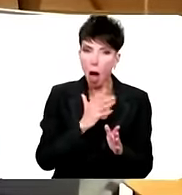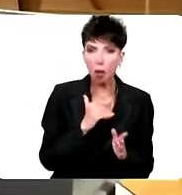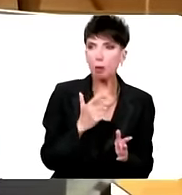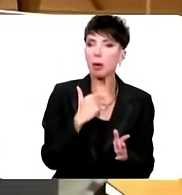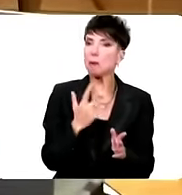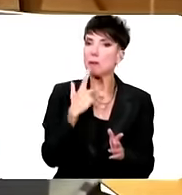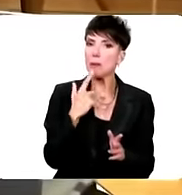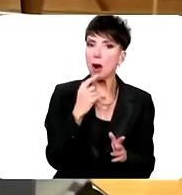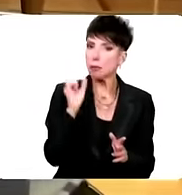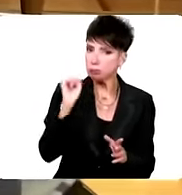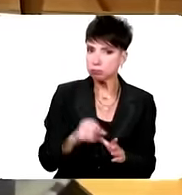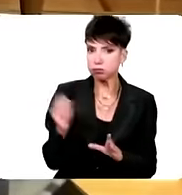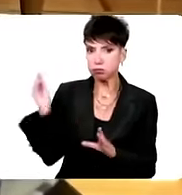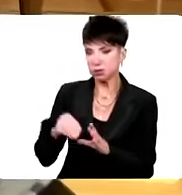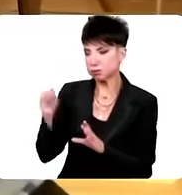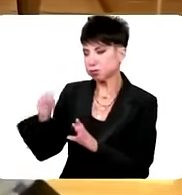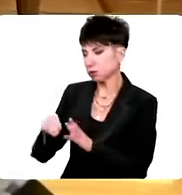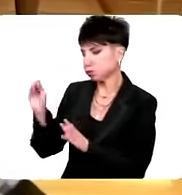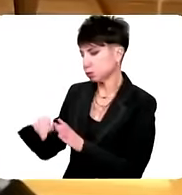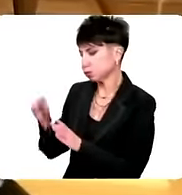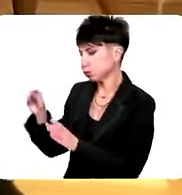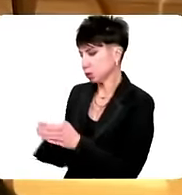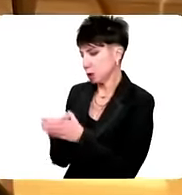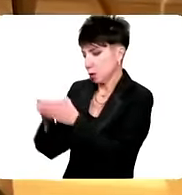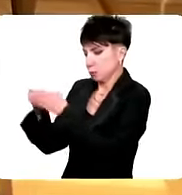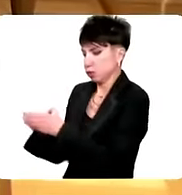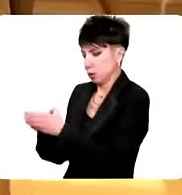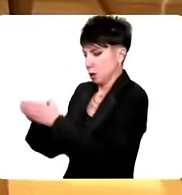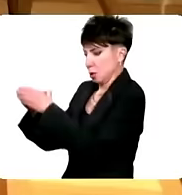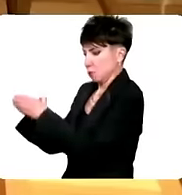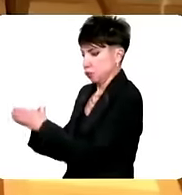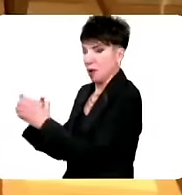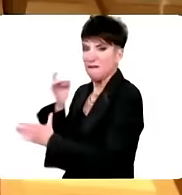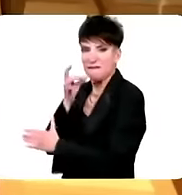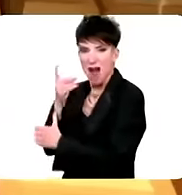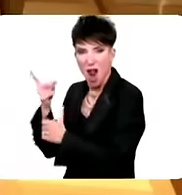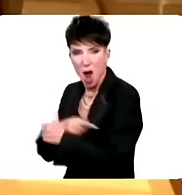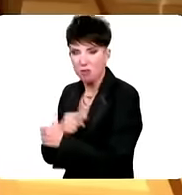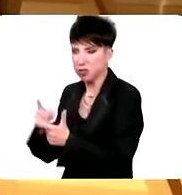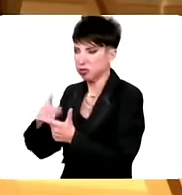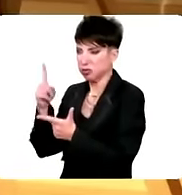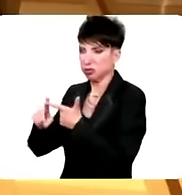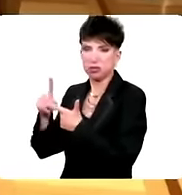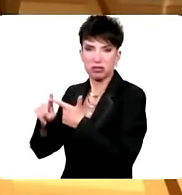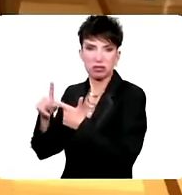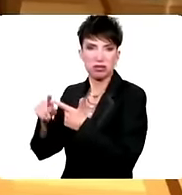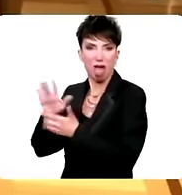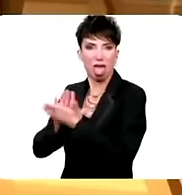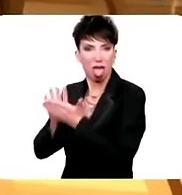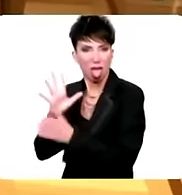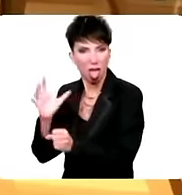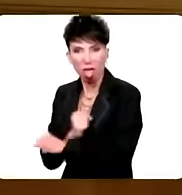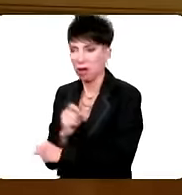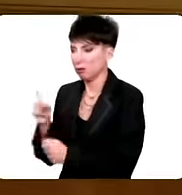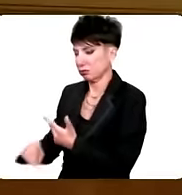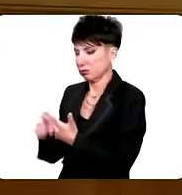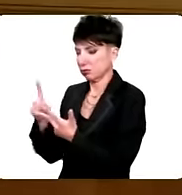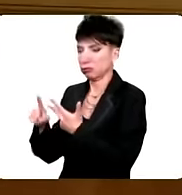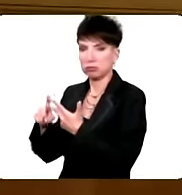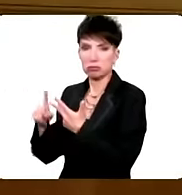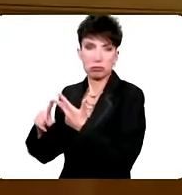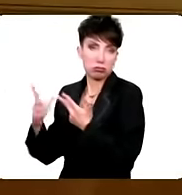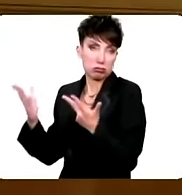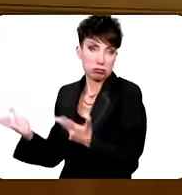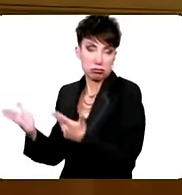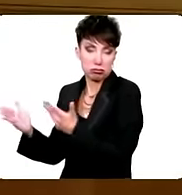δεξιότερα της Νέας Δημοκρατίας, κάνουν την επιλογή τους, αλλά οι πολιτικές της Νέας Δημοκρατίας ως προς τα